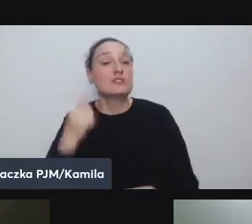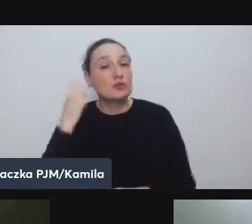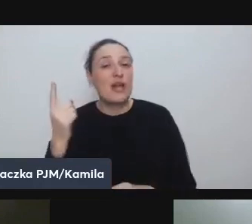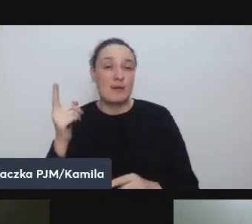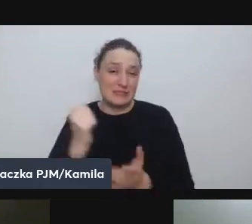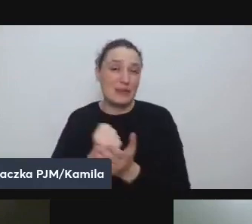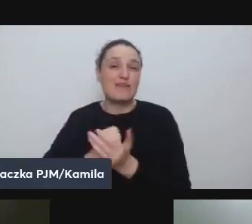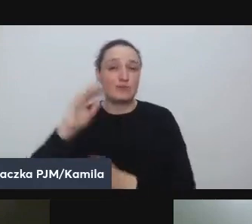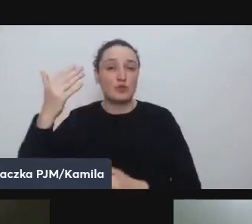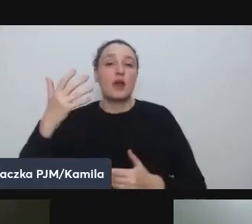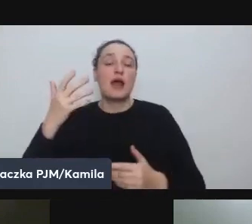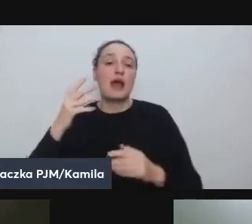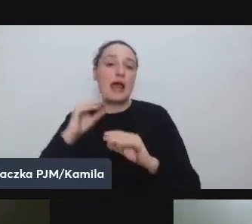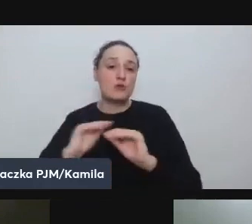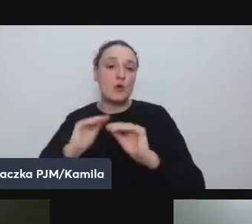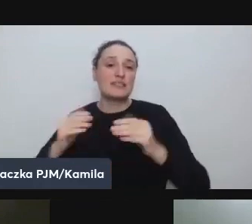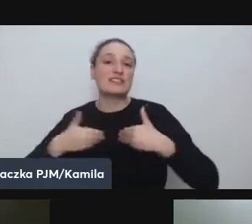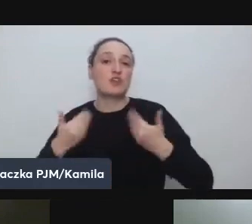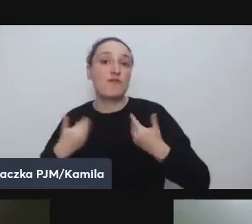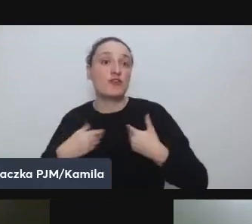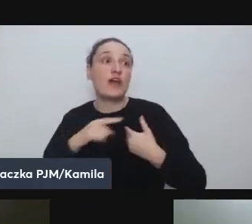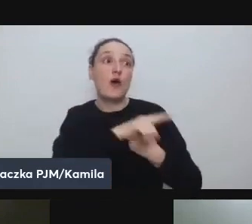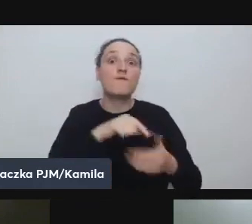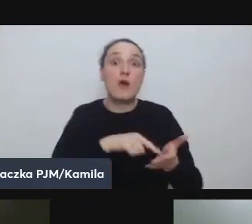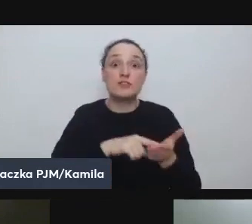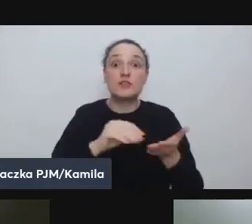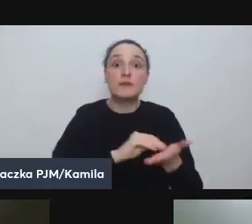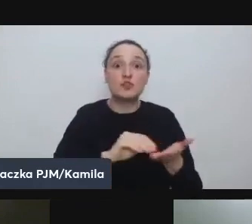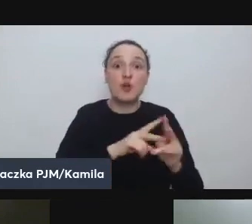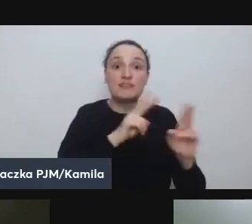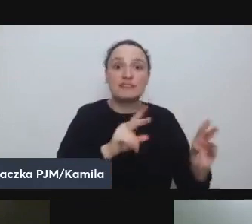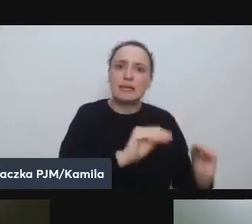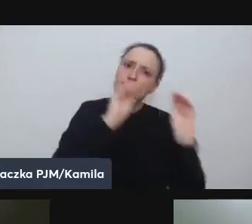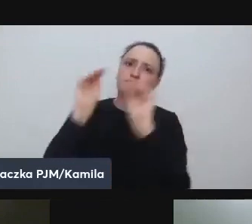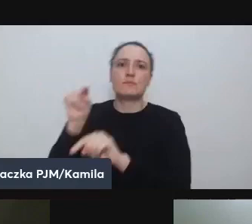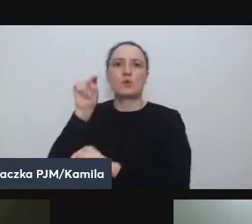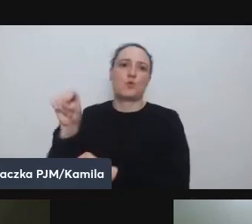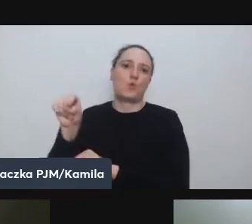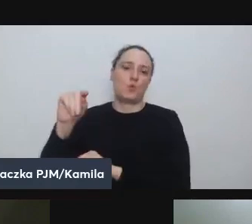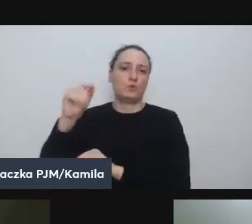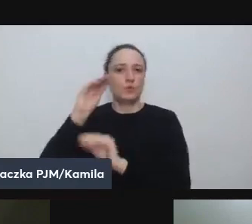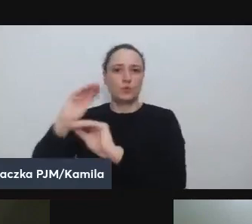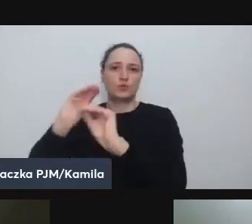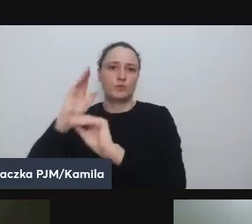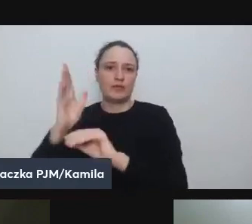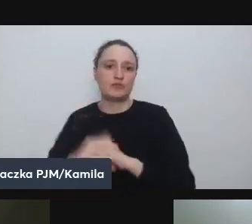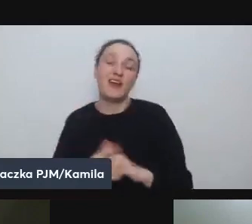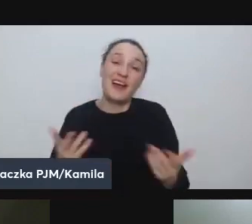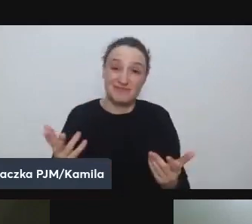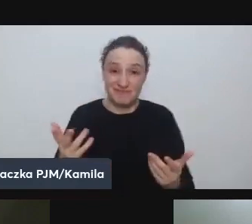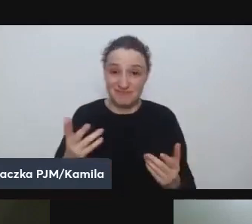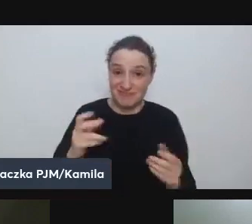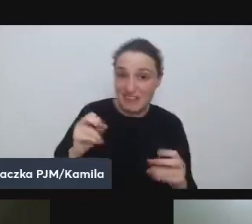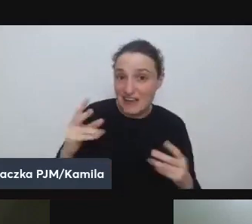że teoretycznie chodzi o to, żeby przenieść ten temat cyklu miesiączkowego na inny przedmiot, ale to jest takie mocno właśnie gdybanie, co